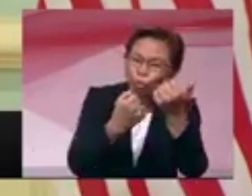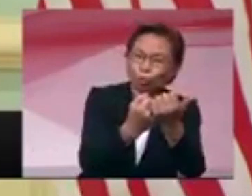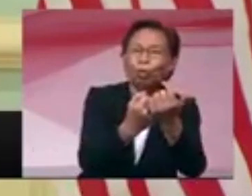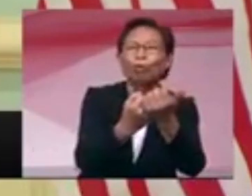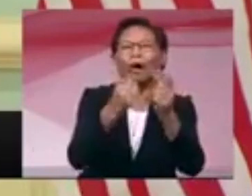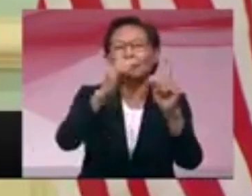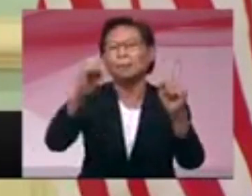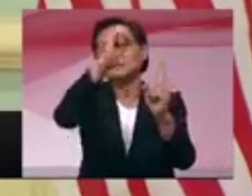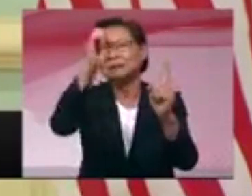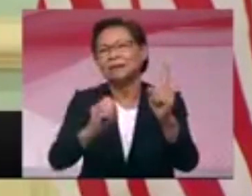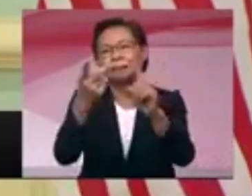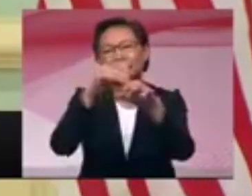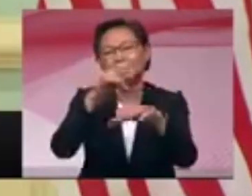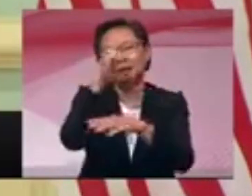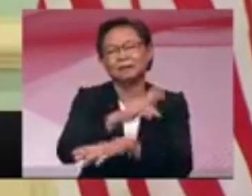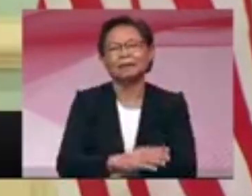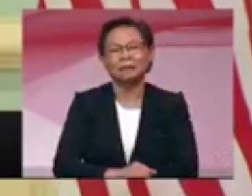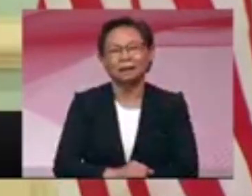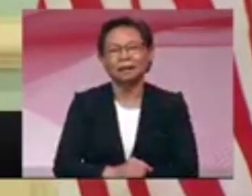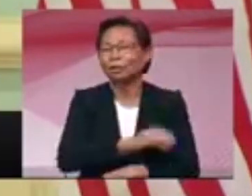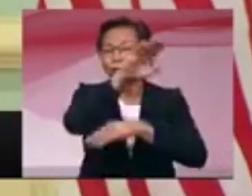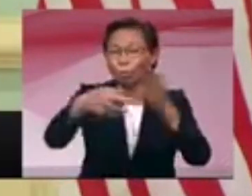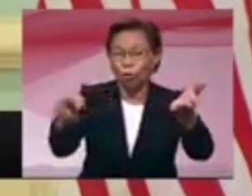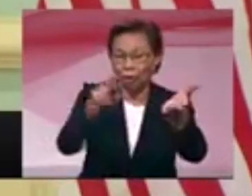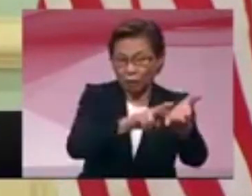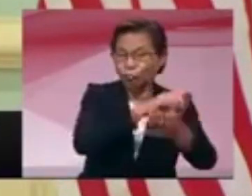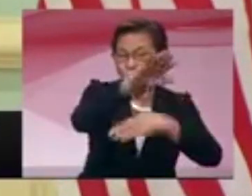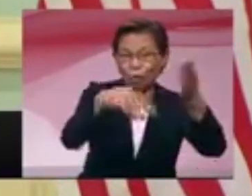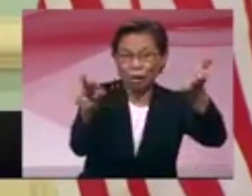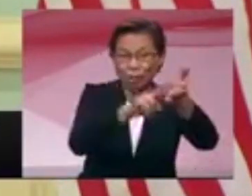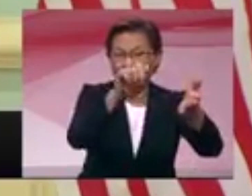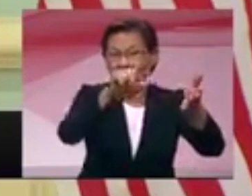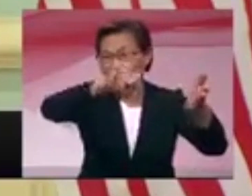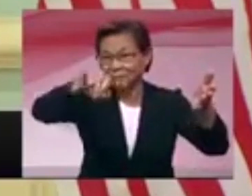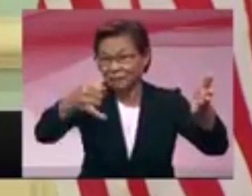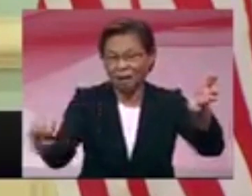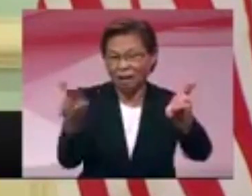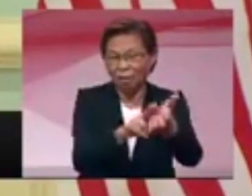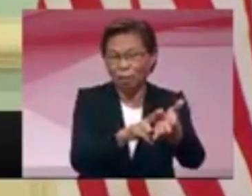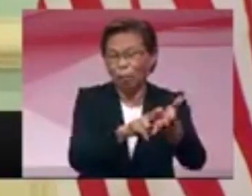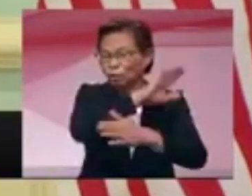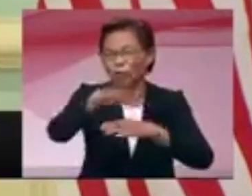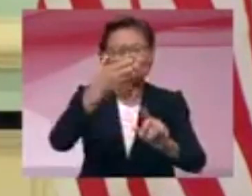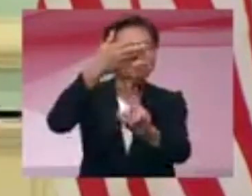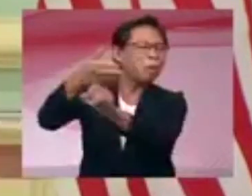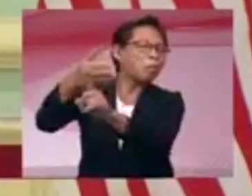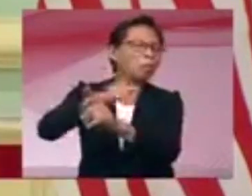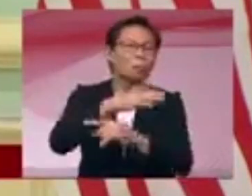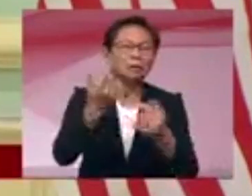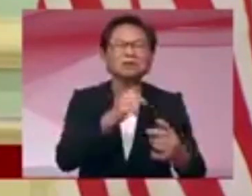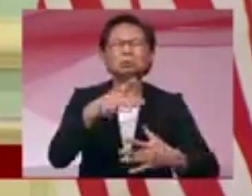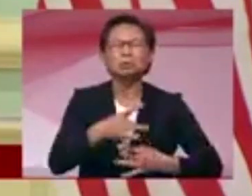saya kira mereka menentang segala laporan yang dibuat oleh Al Jazeera. Semalam saya lihat dari segi dislike apa yang